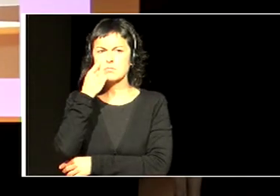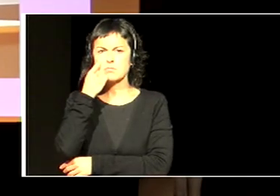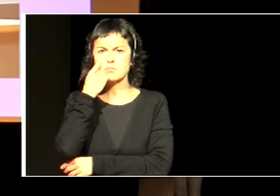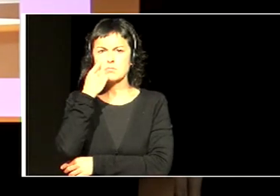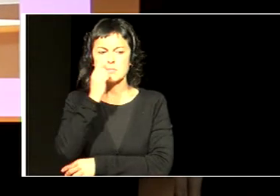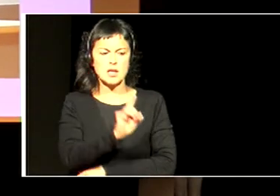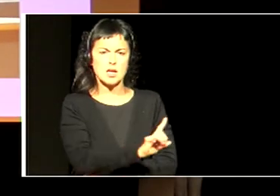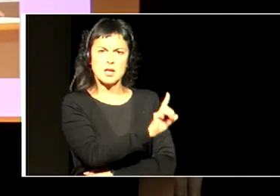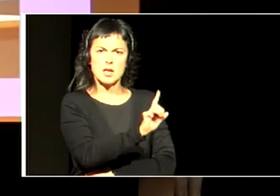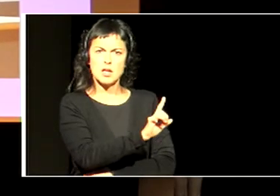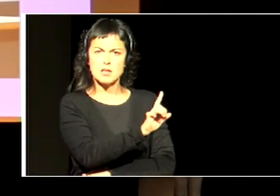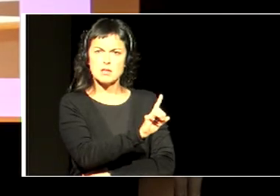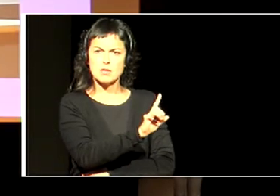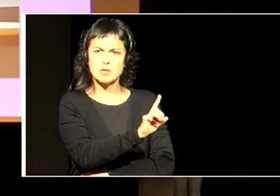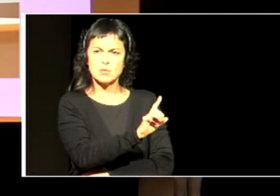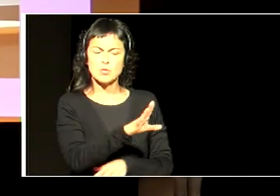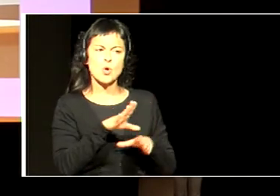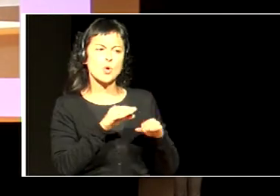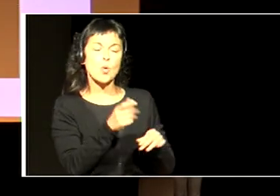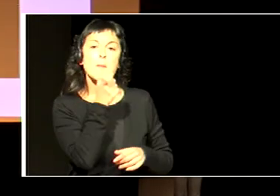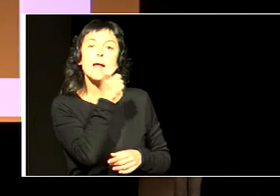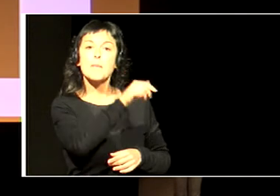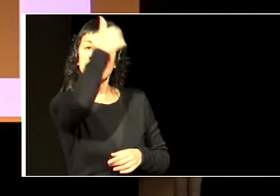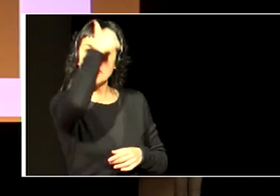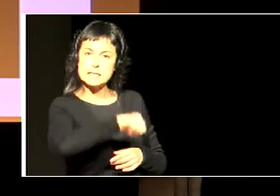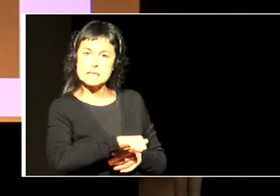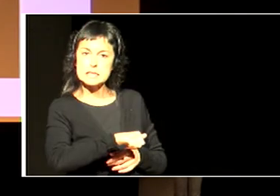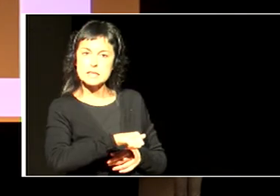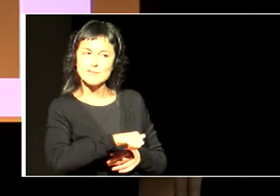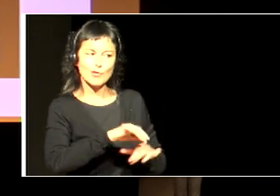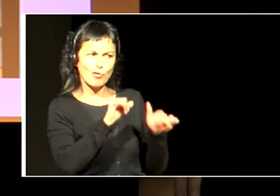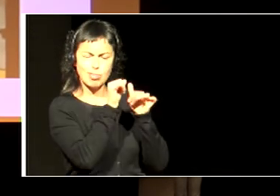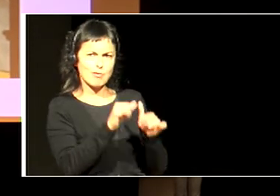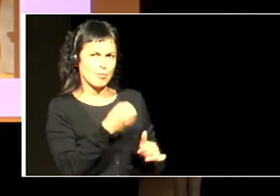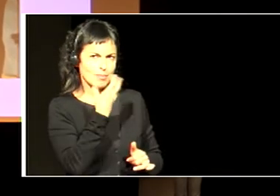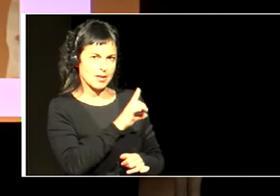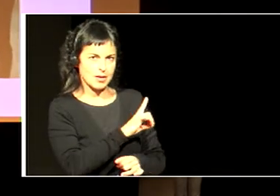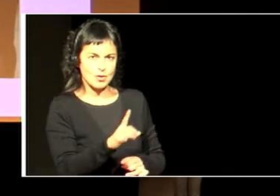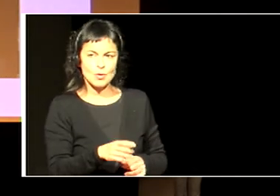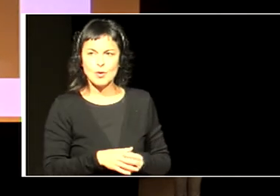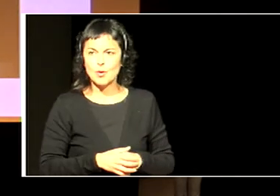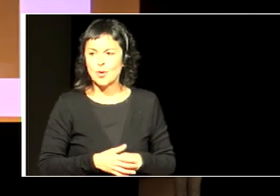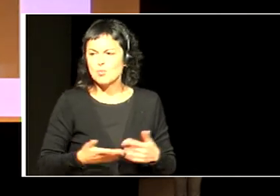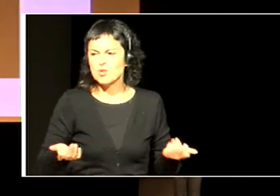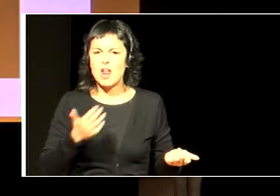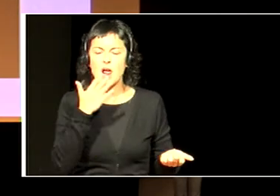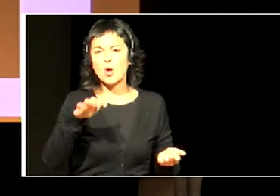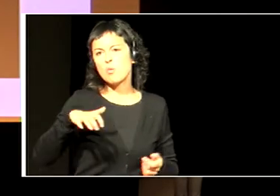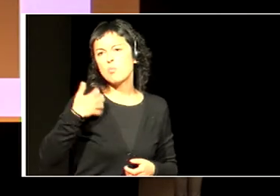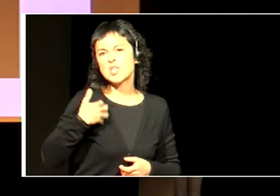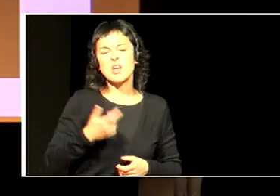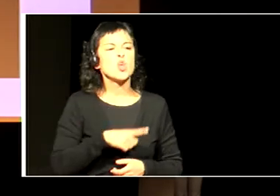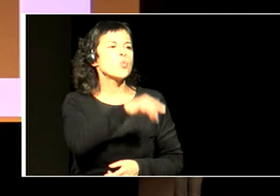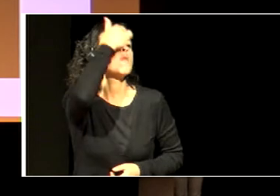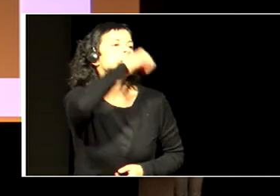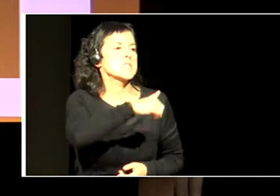lehenengo mailan askotan erabiltzen dute matxista hitza modu desegokian. Pues edozein molestia edo hori esaten dute, eres un